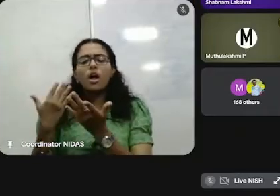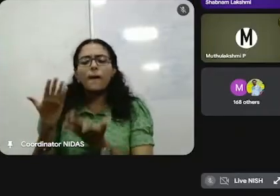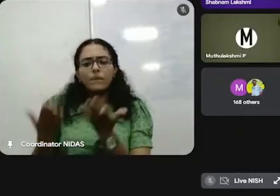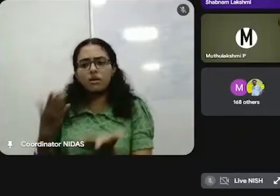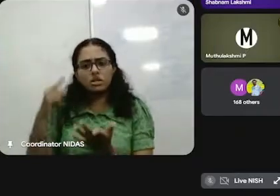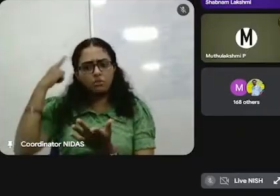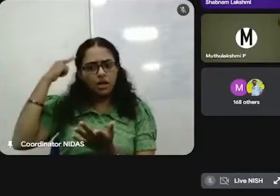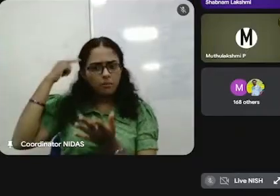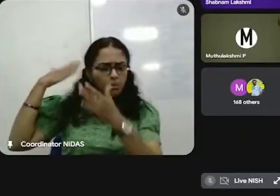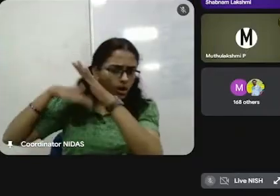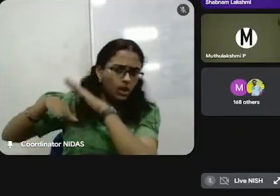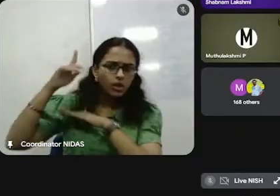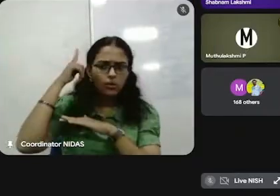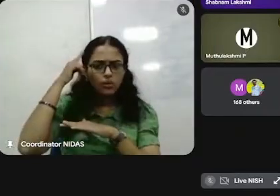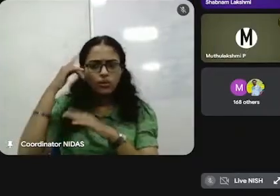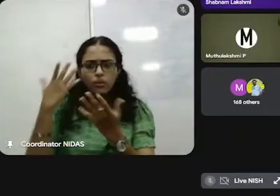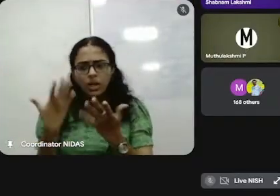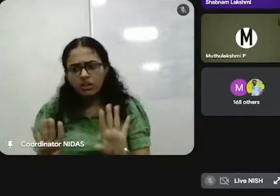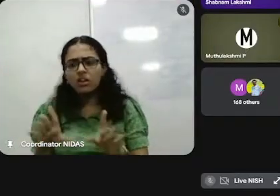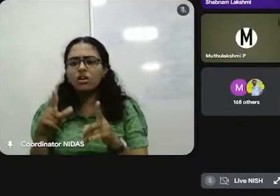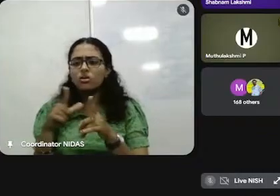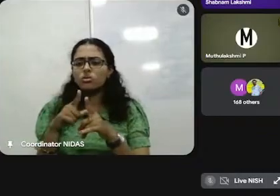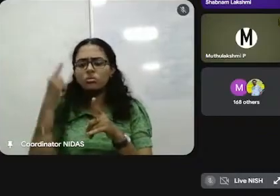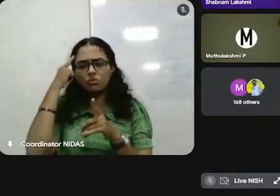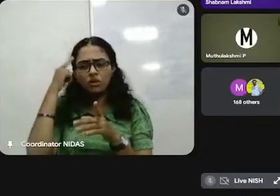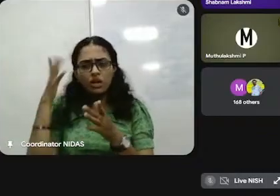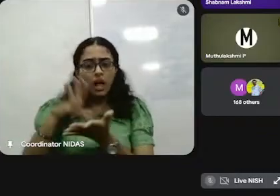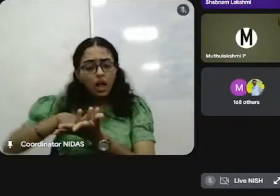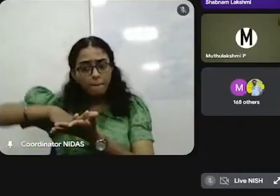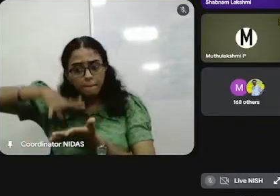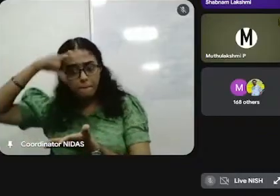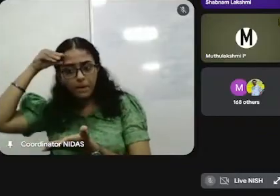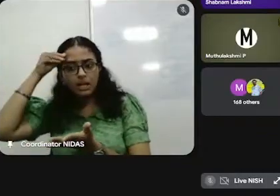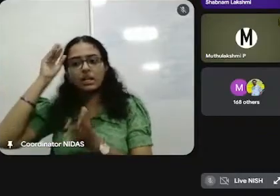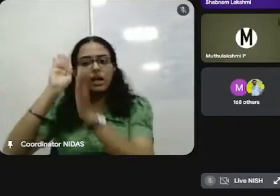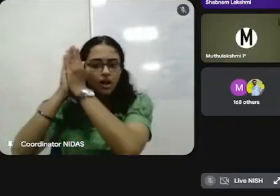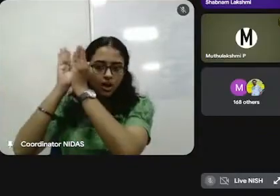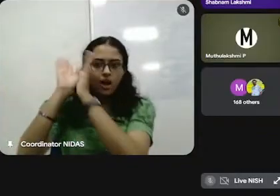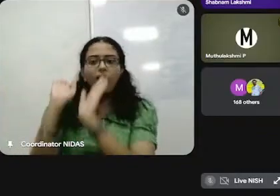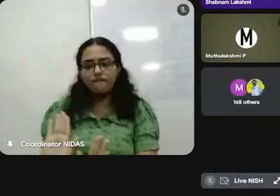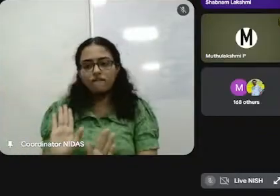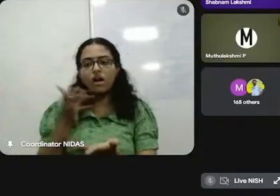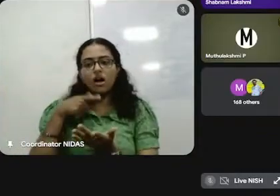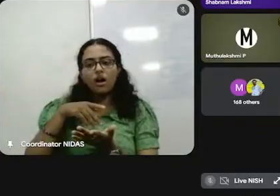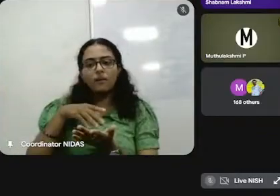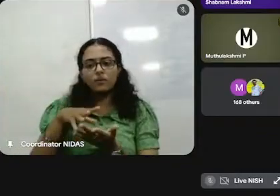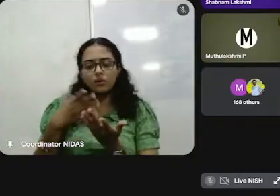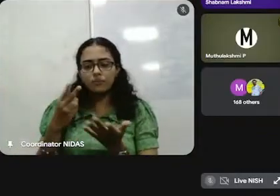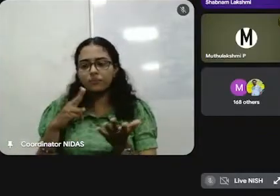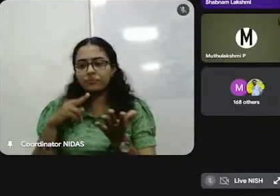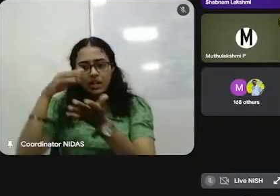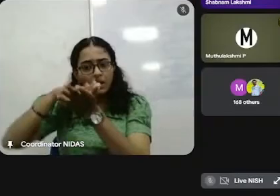നമ്മുടെ ബ്രെയിനിന് എന്തൊക്കെ കാര്യങ്ങളുണ്ടെങ്കിലും നമുക്കത് ലേൺ ചെയ്യാനുള്ള ഒരു കപ്പാസിറ്റി ബ്രെയിനിനുണ്ട്. അതിന് ന്യൂറോ പ്ലാസ്റ്റിസിറ്റി എന്ന് പറയും.